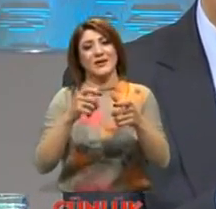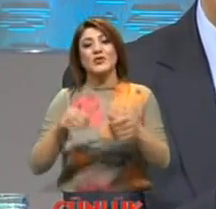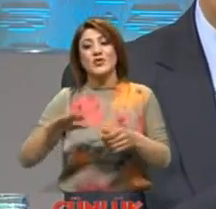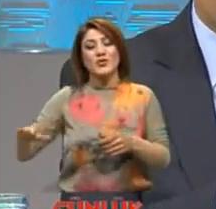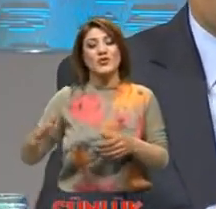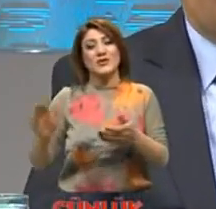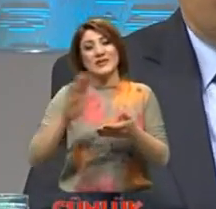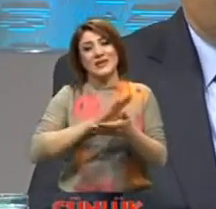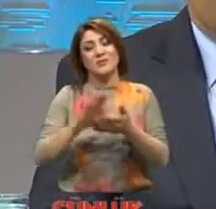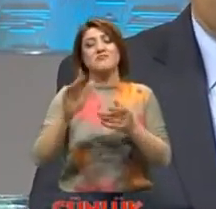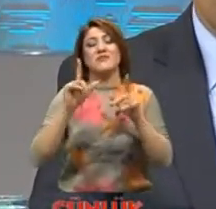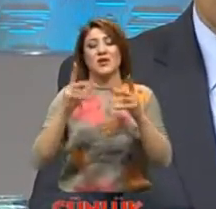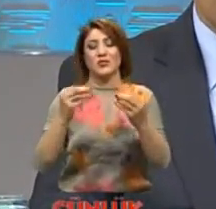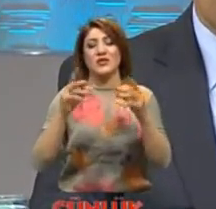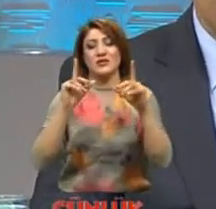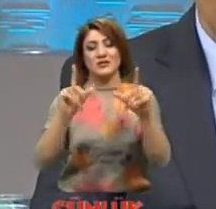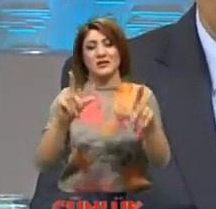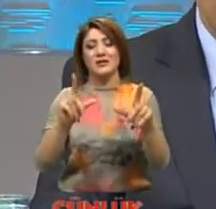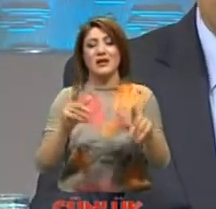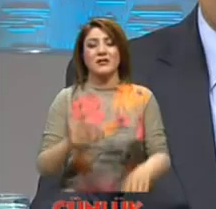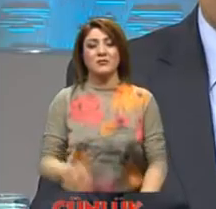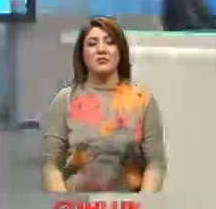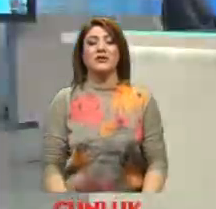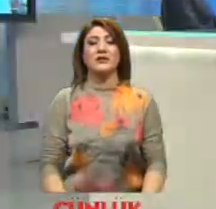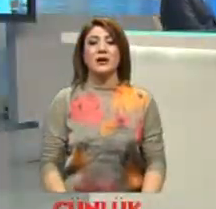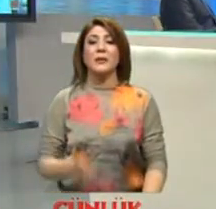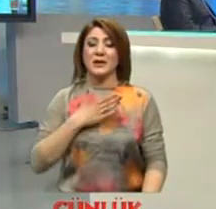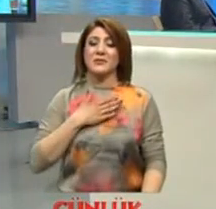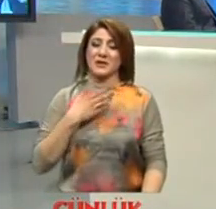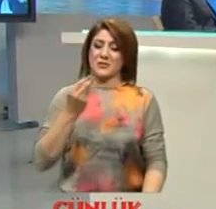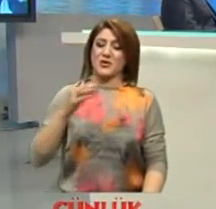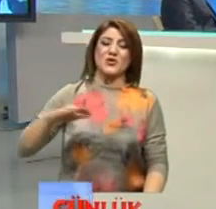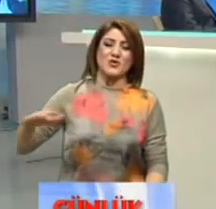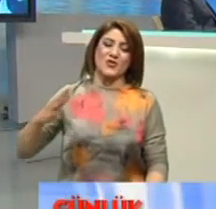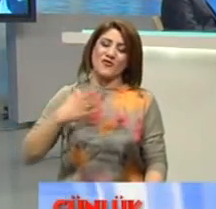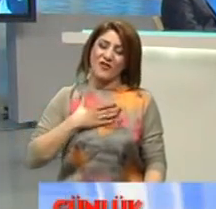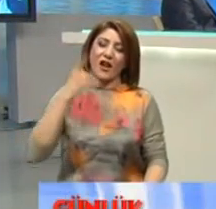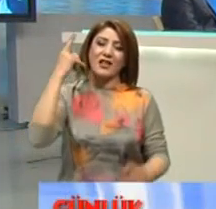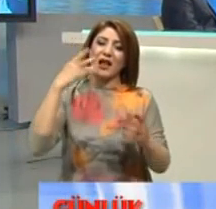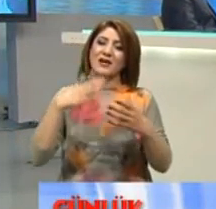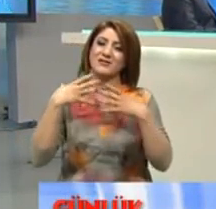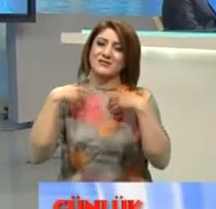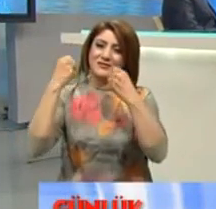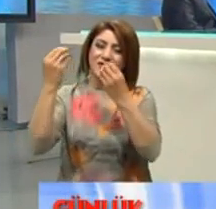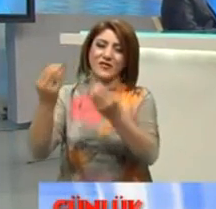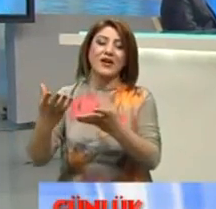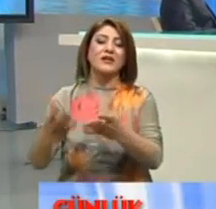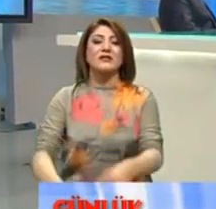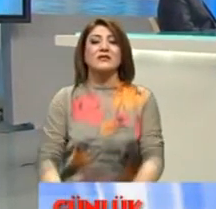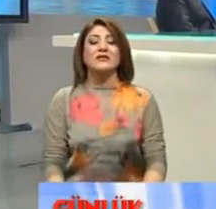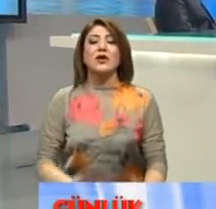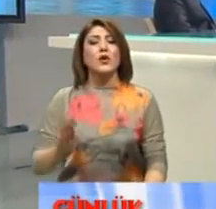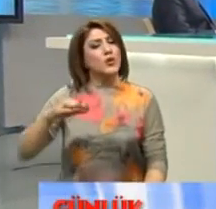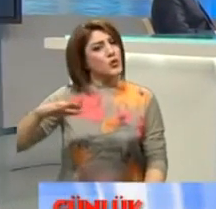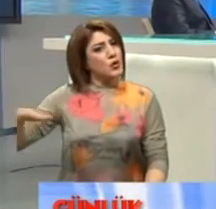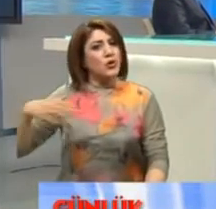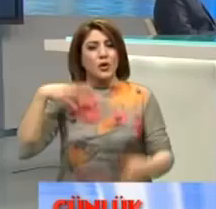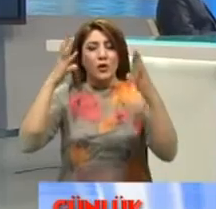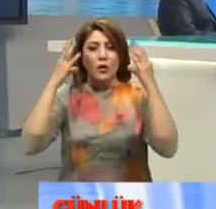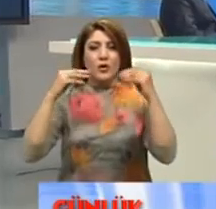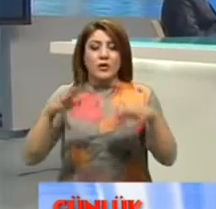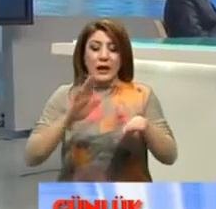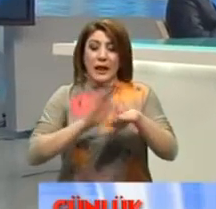işte bu eğitimlerin birbirine. İşte bazen aynen, benim de iki yavrum var. Allah bağışlasın hepinize. Çocuk öğreniyor